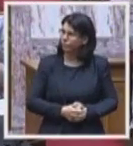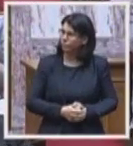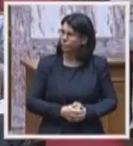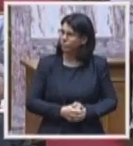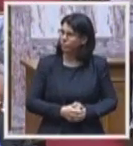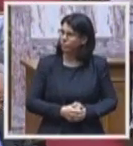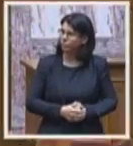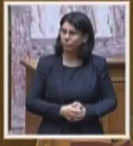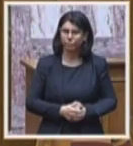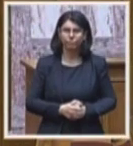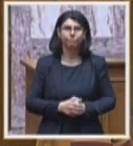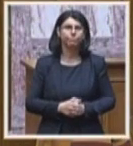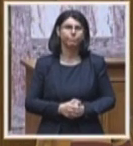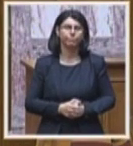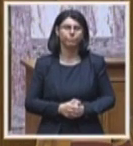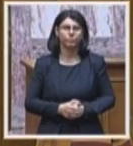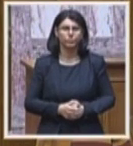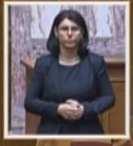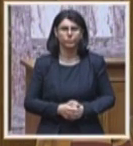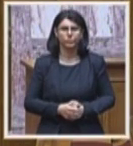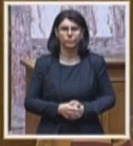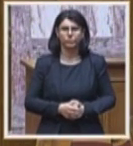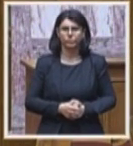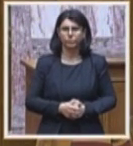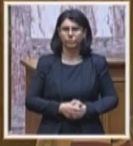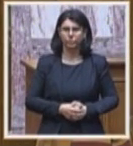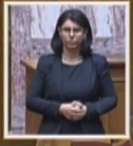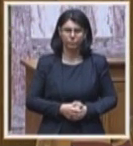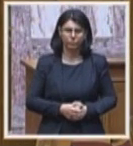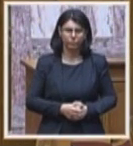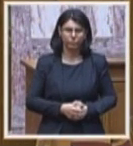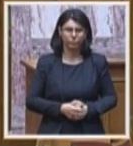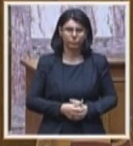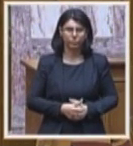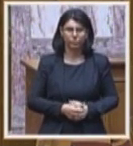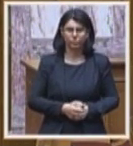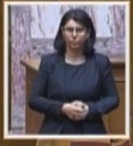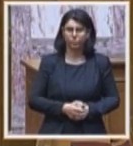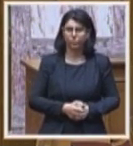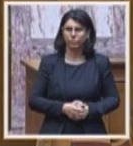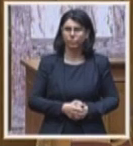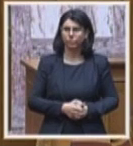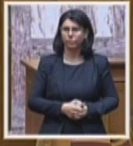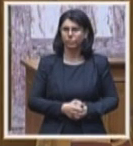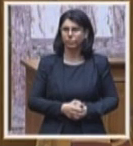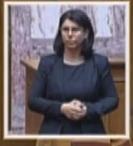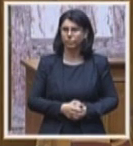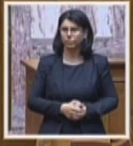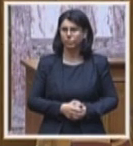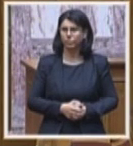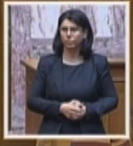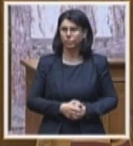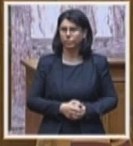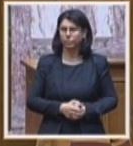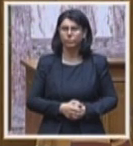Έστω και αν είμαστε κελαβωμένοι πολλές φορές από αυτές τις δυσκολίες. Για να φτιάξουμε την Ελλάδα καλύτερη. Και θα τη φτιάξουμε καλύτερη.